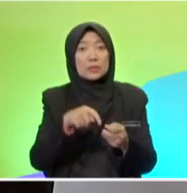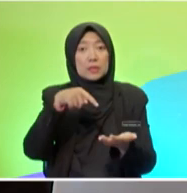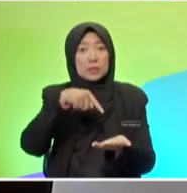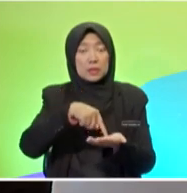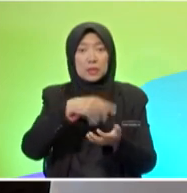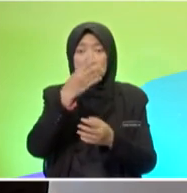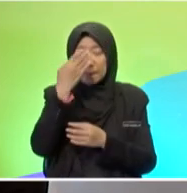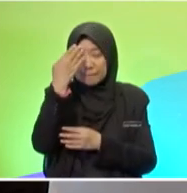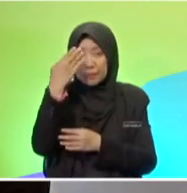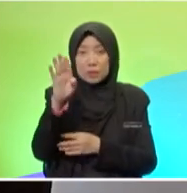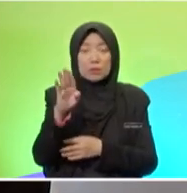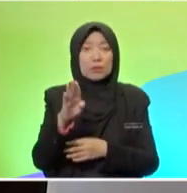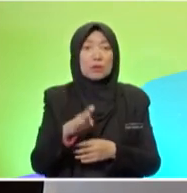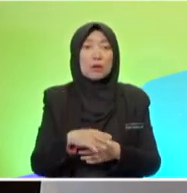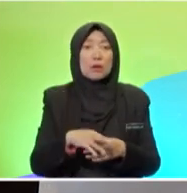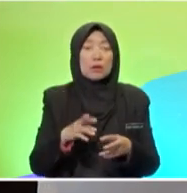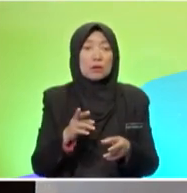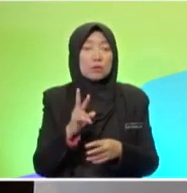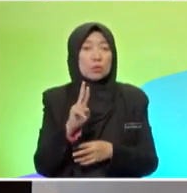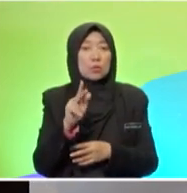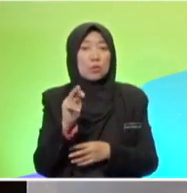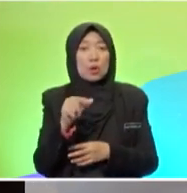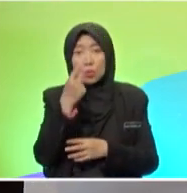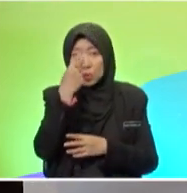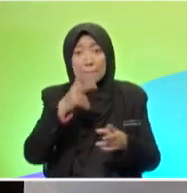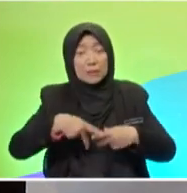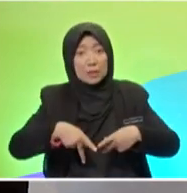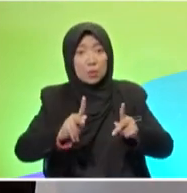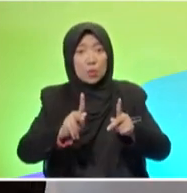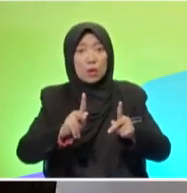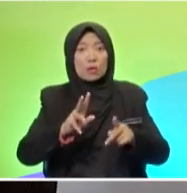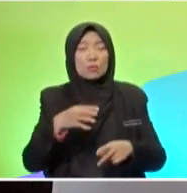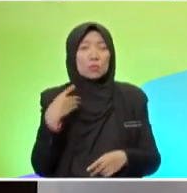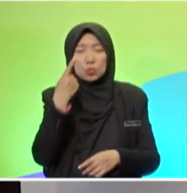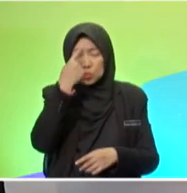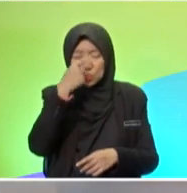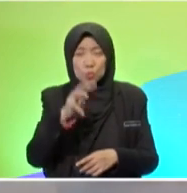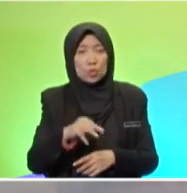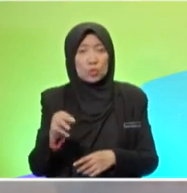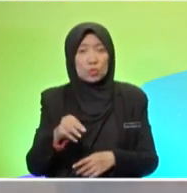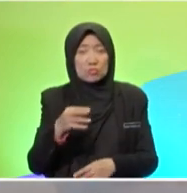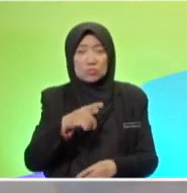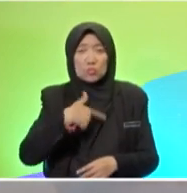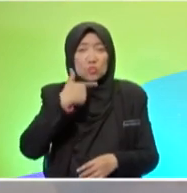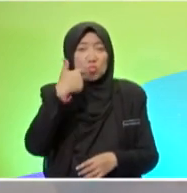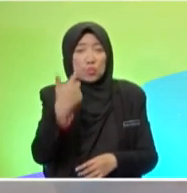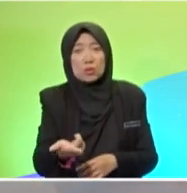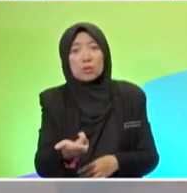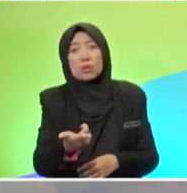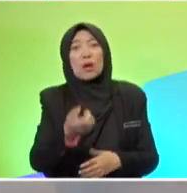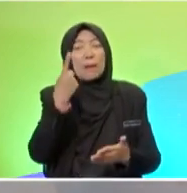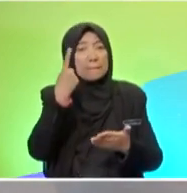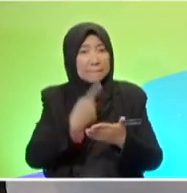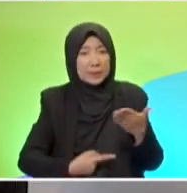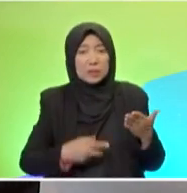ruang kepada murid-murid kita untuk mengekspresikan apa yang ada dalam hati mereka yang datang ke sekolah tuh